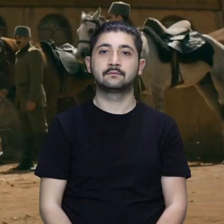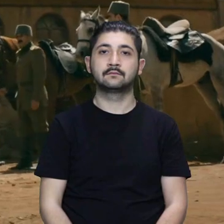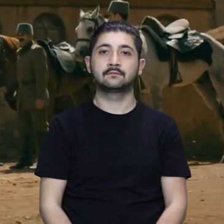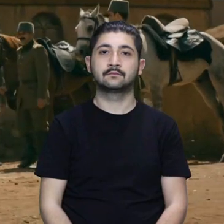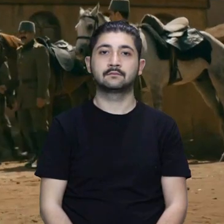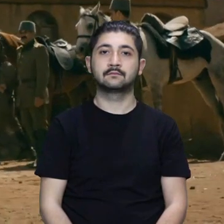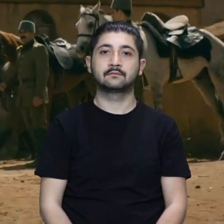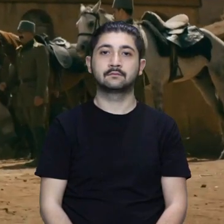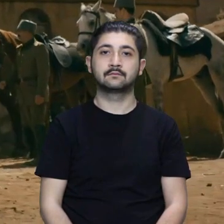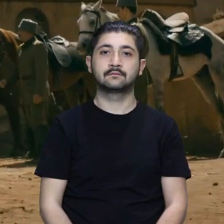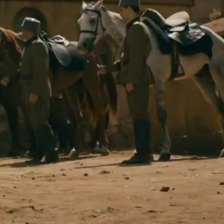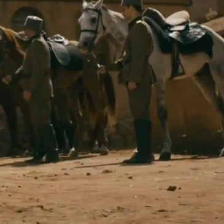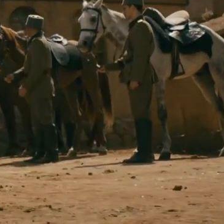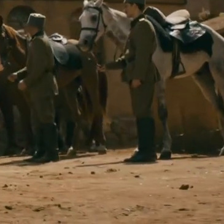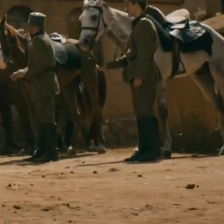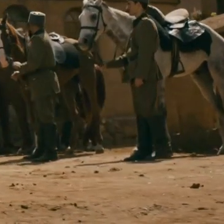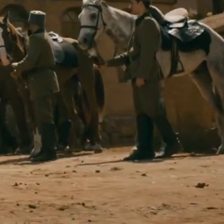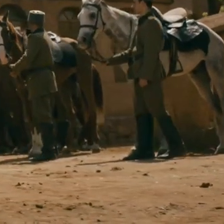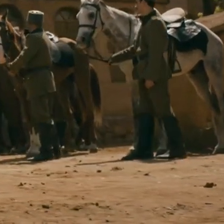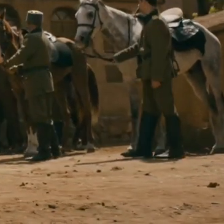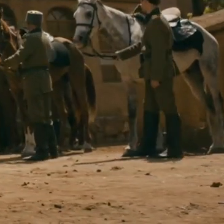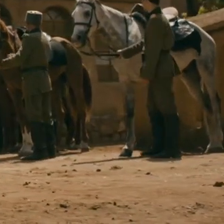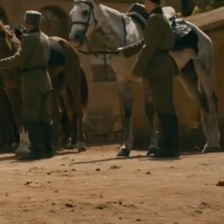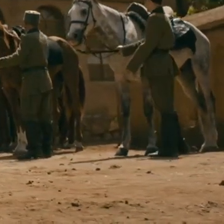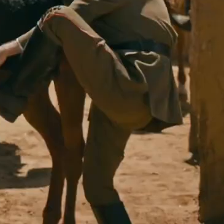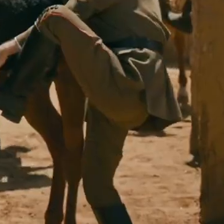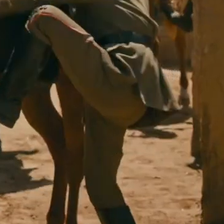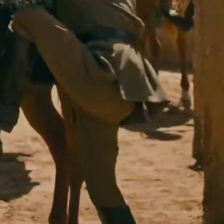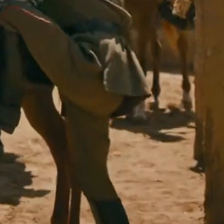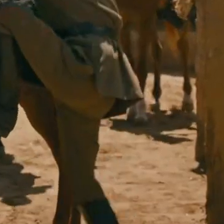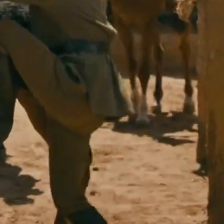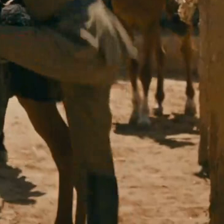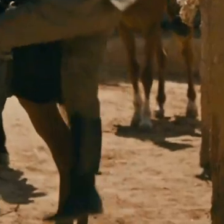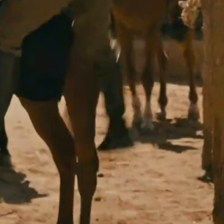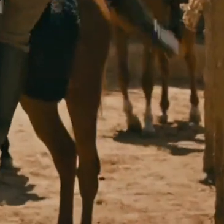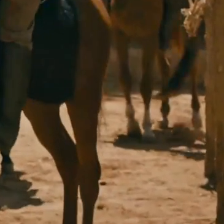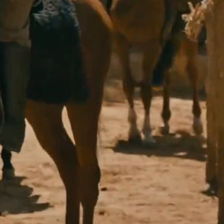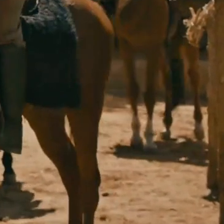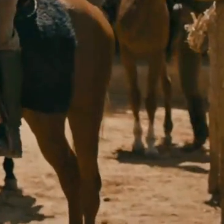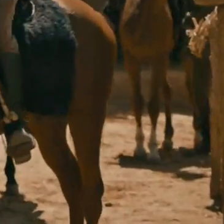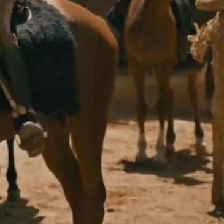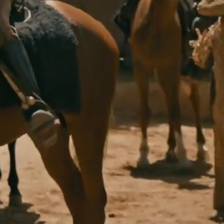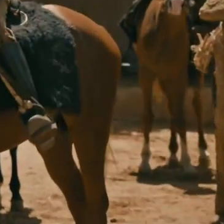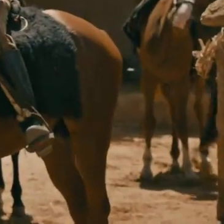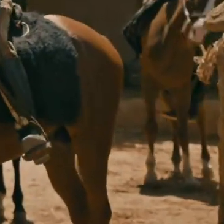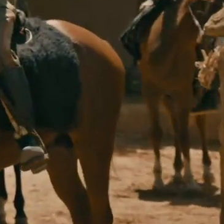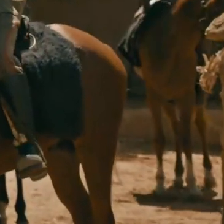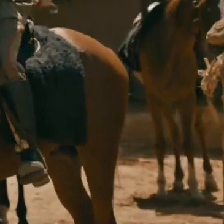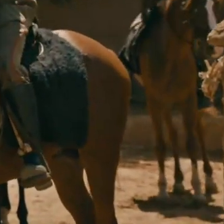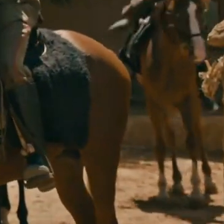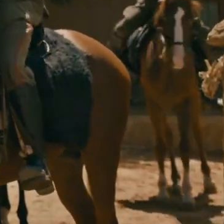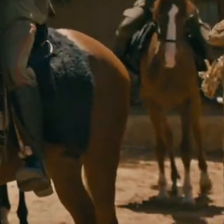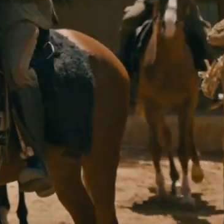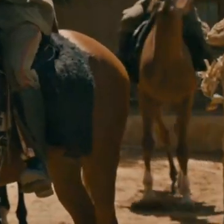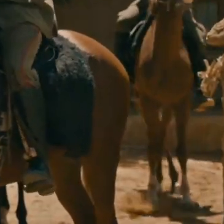Dönüp birkaç adım geride hazır bekleyen atlara yöneldi. Yanında Adem ve geride birkaç subay da atlara